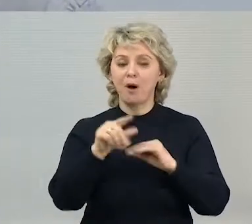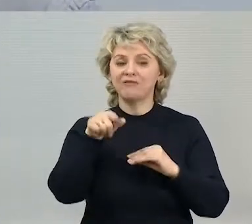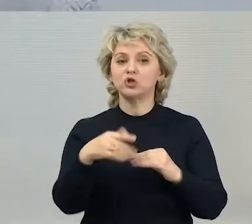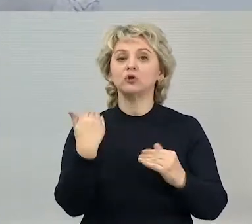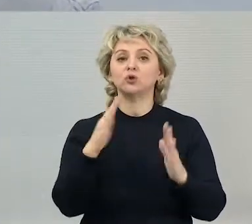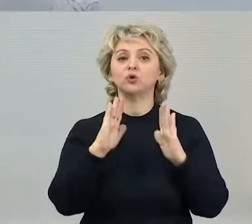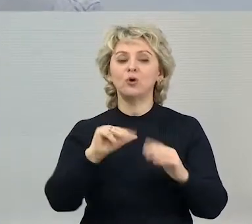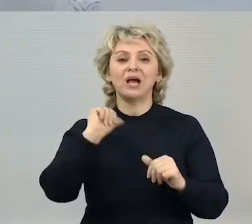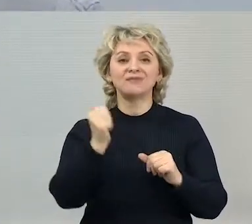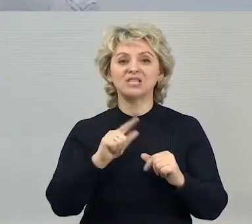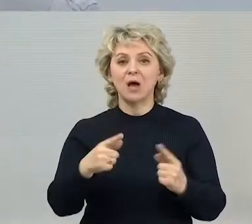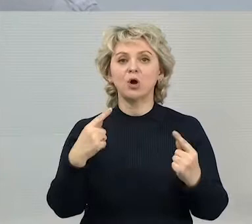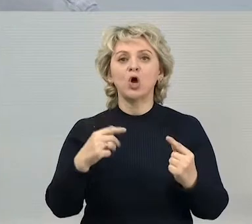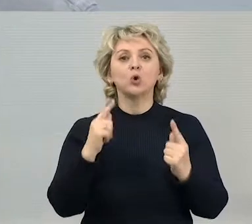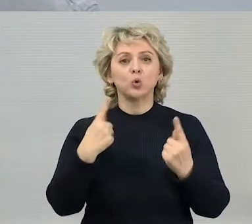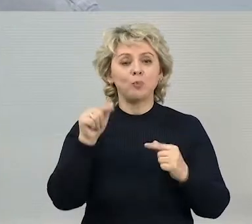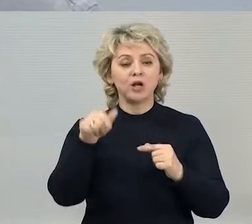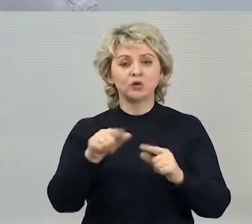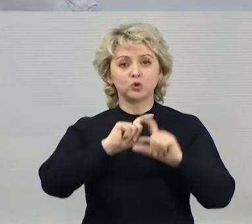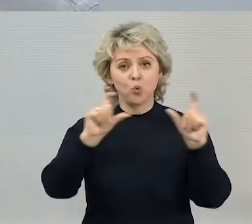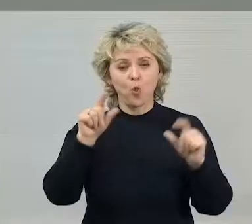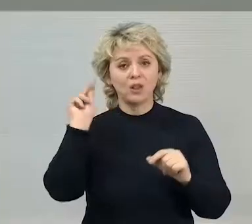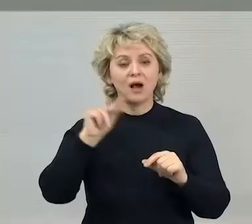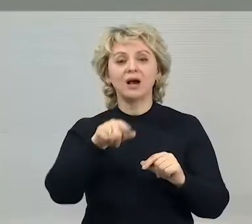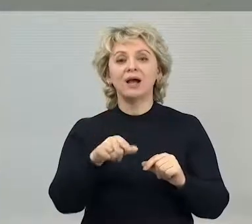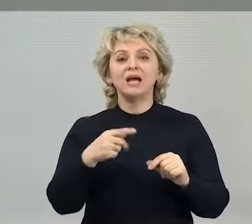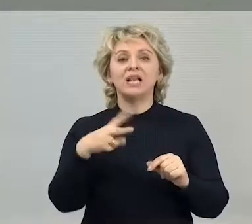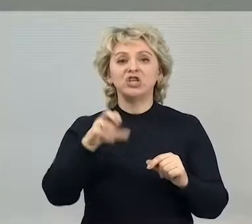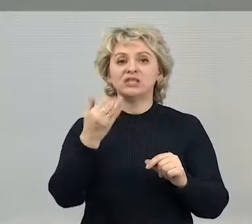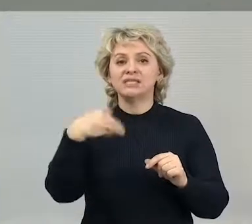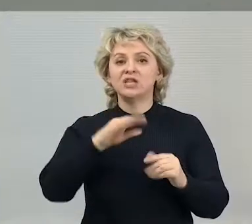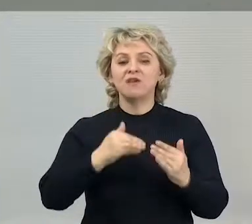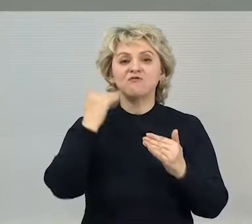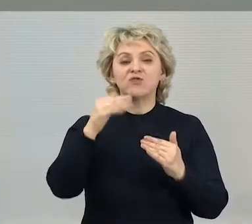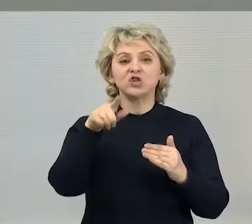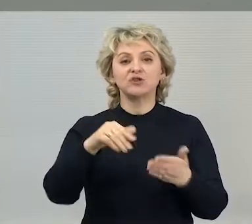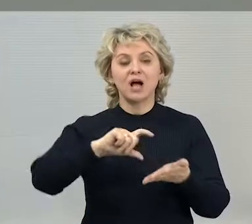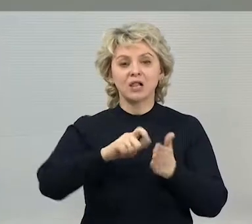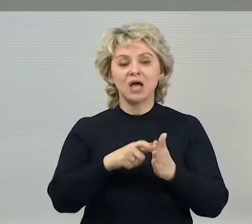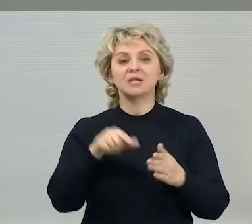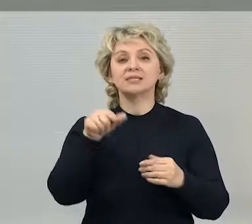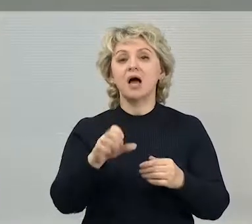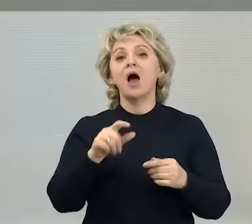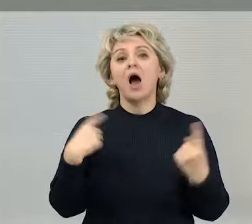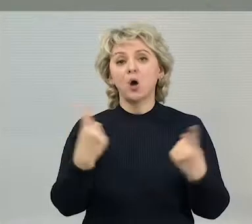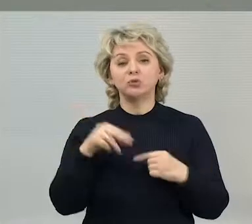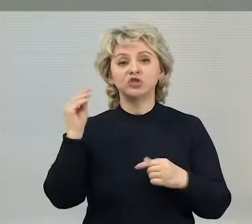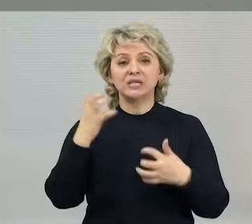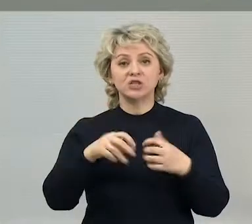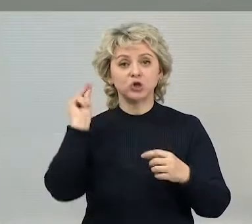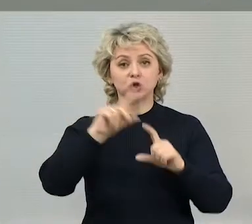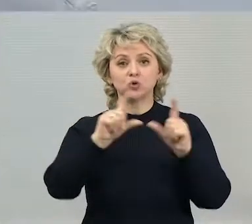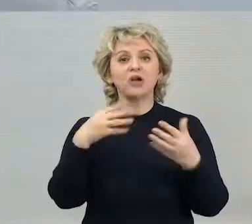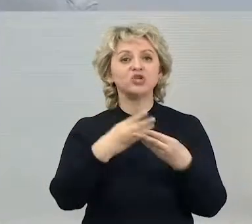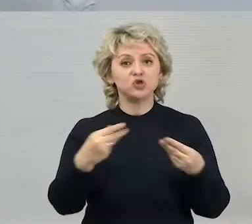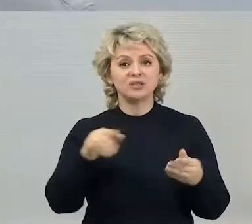его только в самых крутых, как сейчас говорят, школах проходили, там, в лицеях высшего класса. А в обычных средних школах он, конечно,